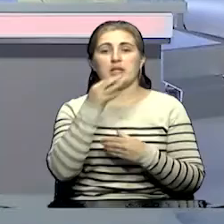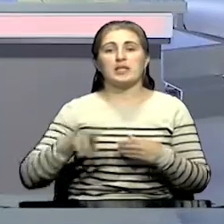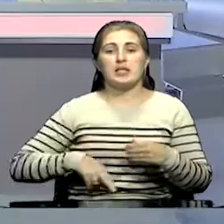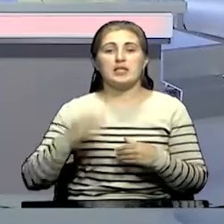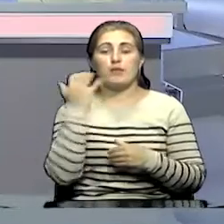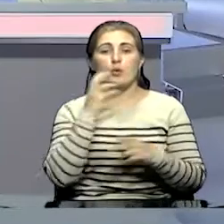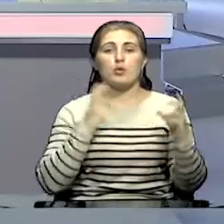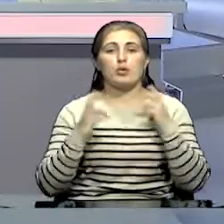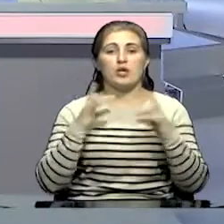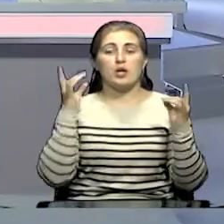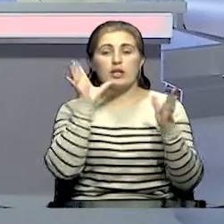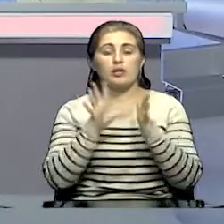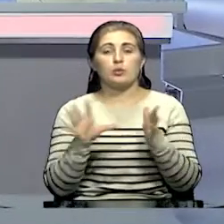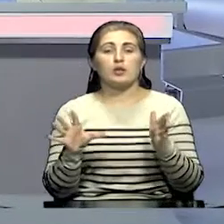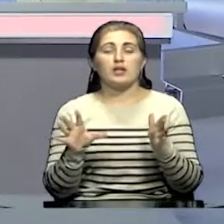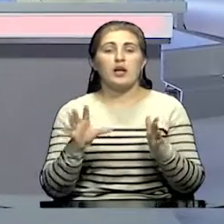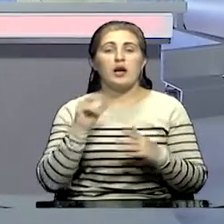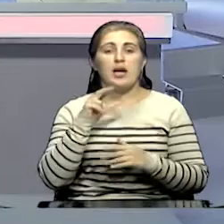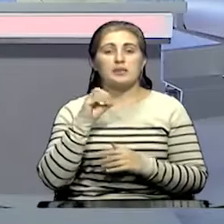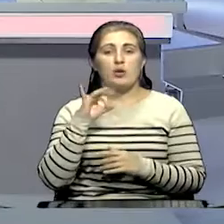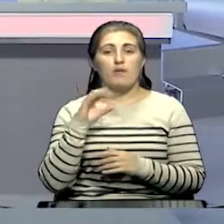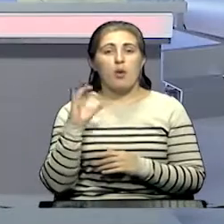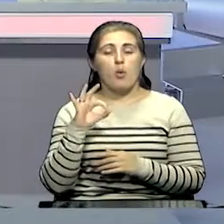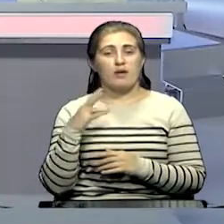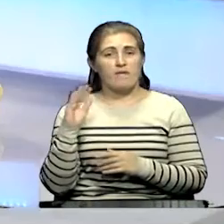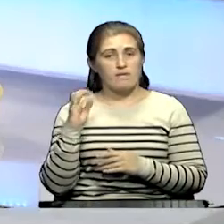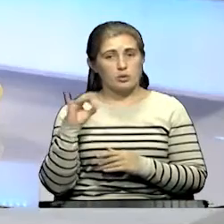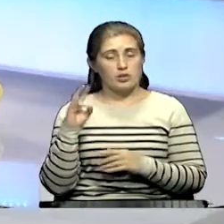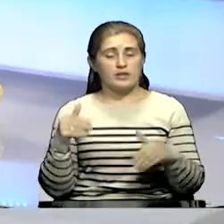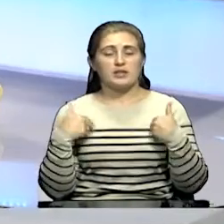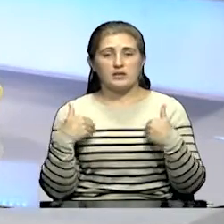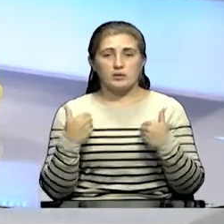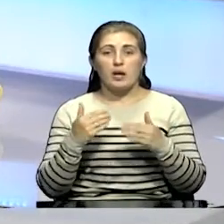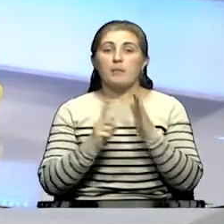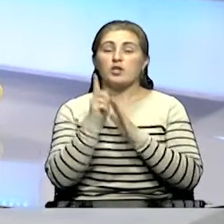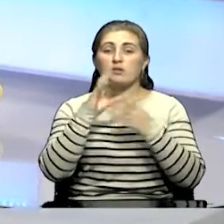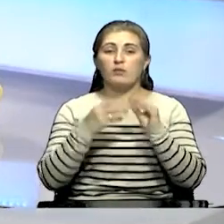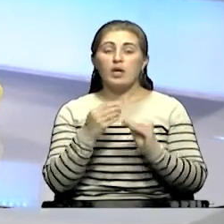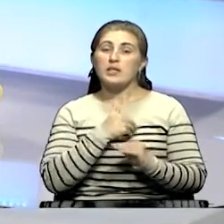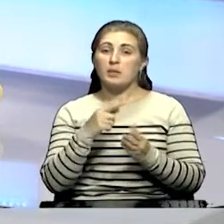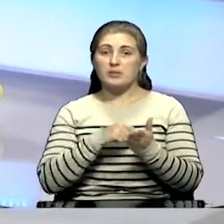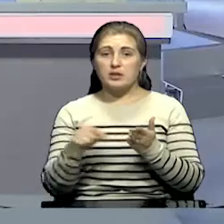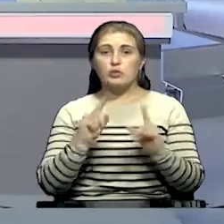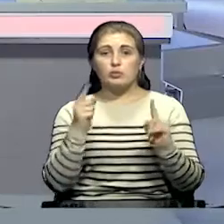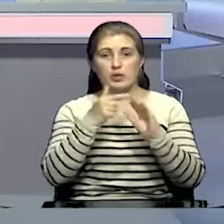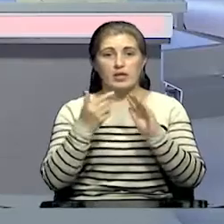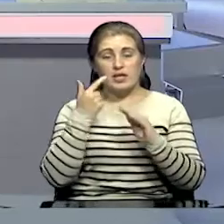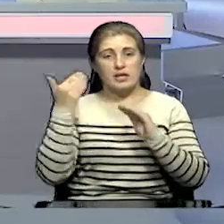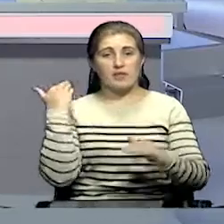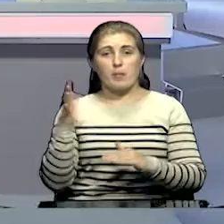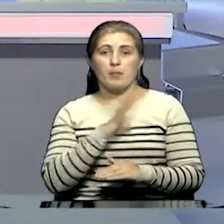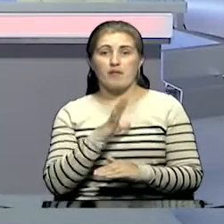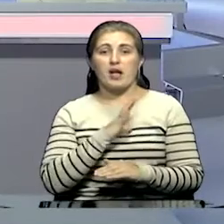симферопольского коль же радиоэлектроники каспер ван ольга федора на здравствуйте прежде всего хотелось бы отметить что недавно вы побывали в